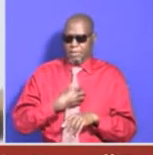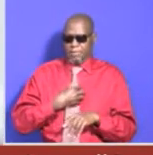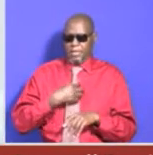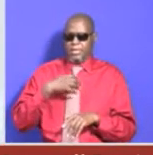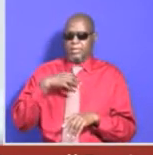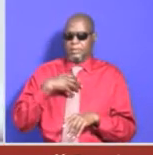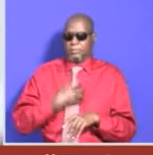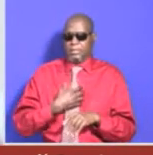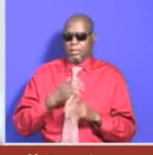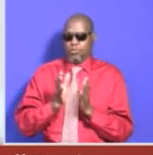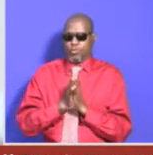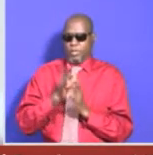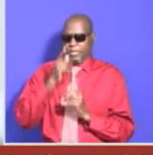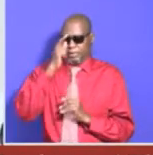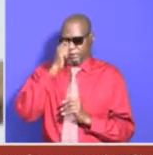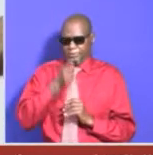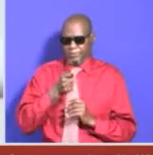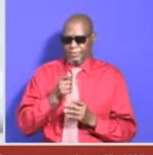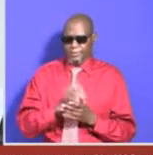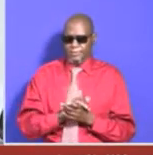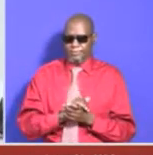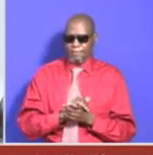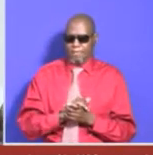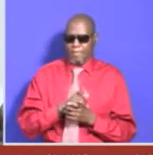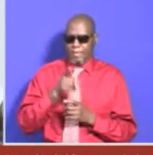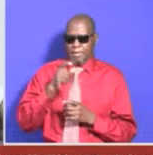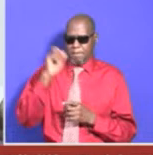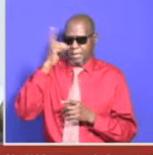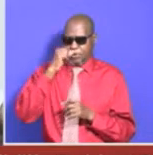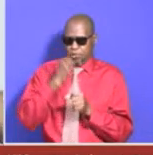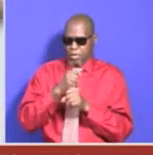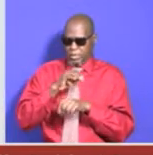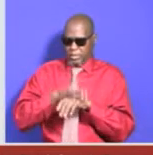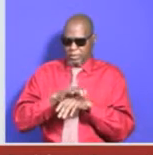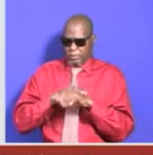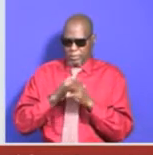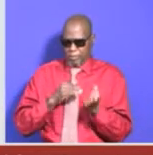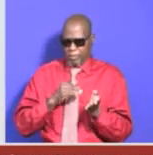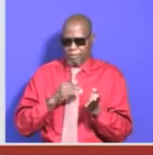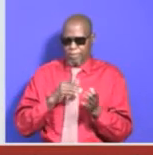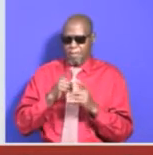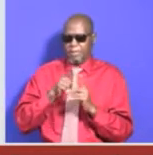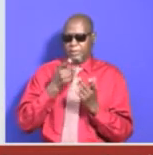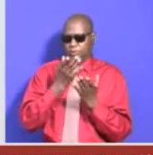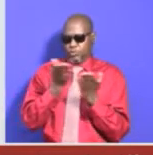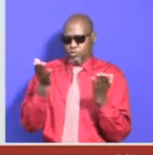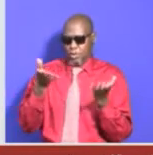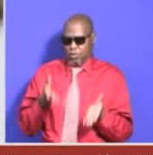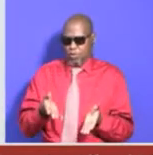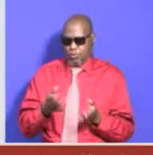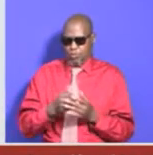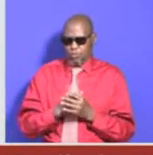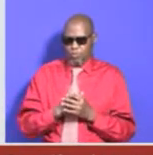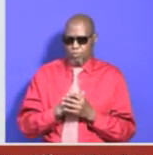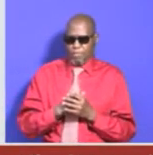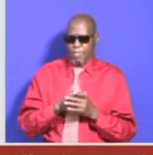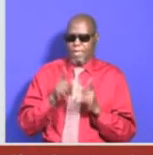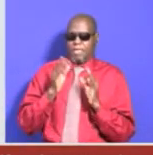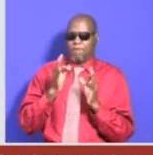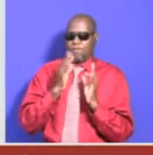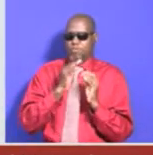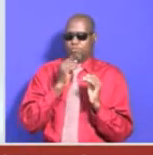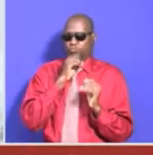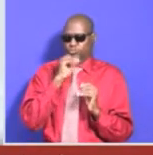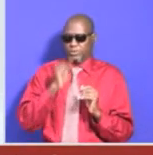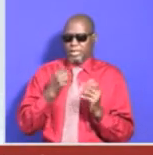na he? Na heshima, si ndio? Si hapo rais amefanya mzuri. Lakini sasa nyinyi, kama mzee